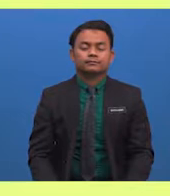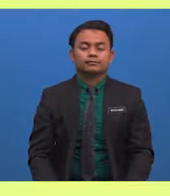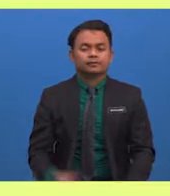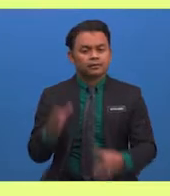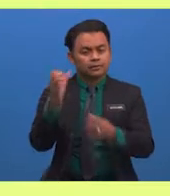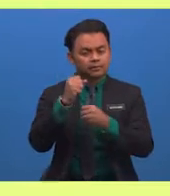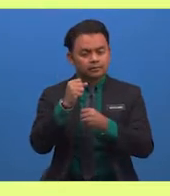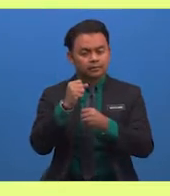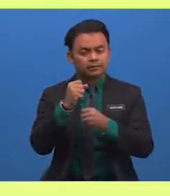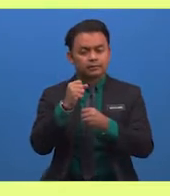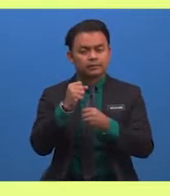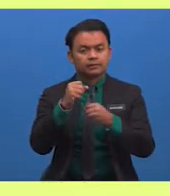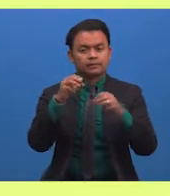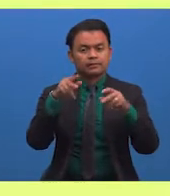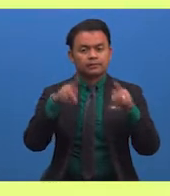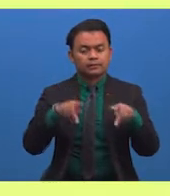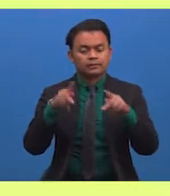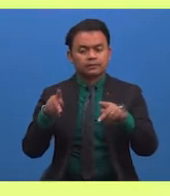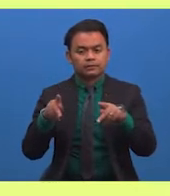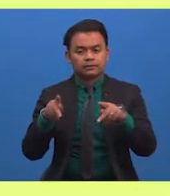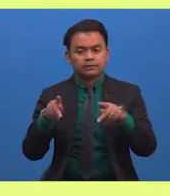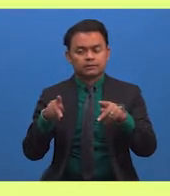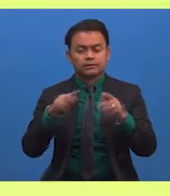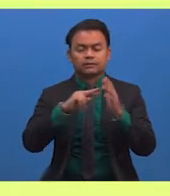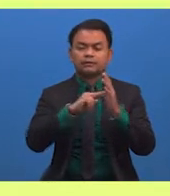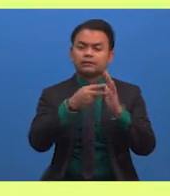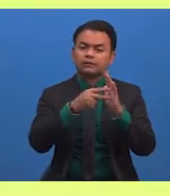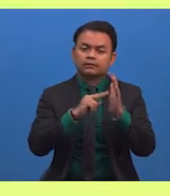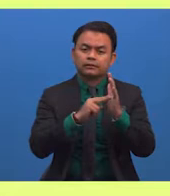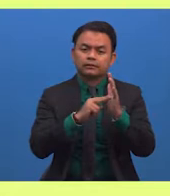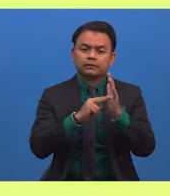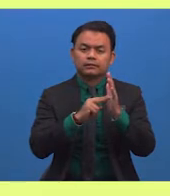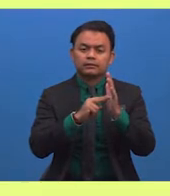Dapatkah pelajar memberikan tafsiran terhadap gambar ini?